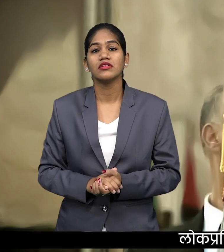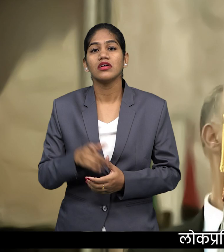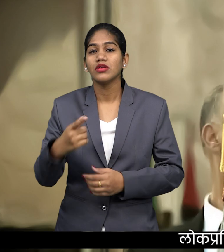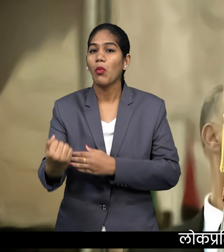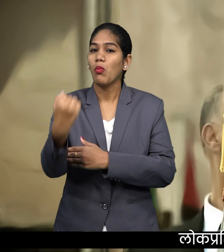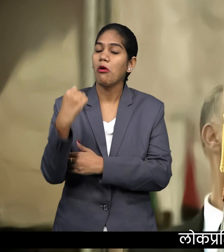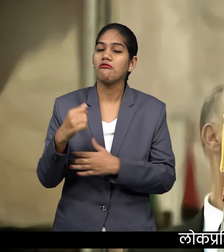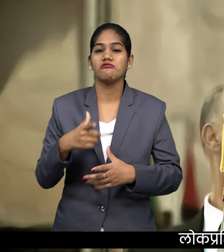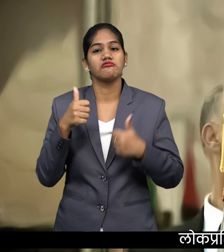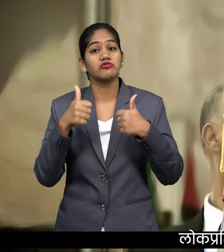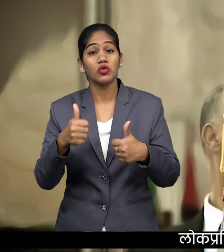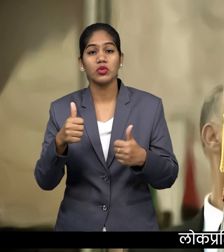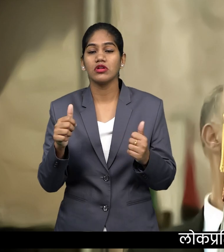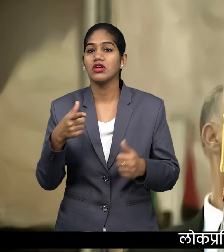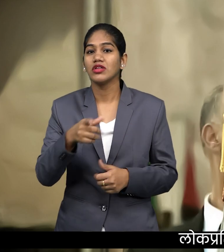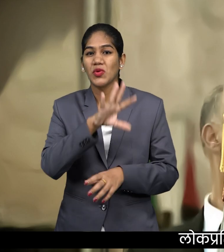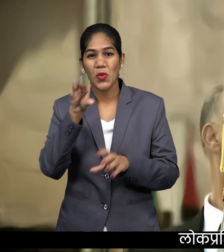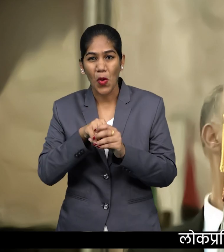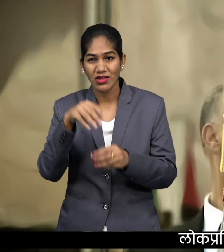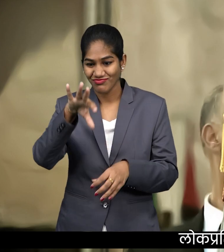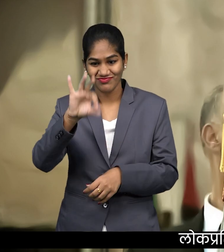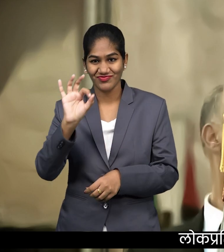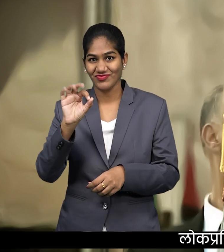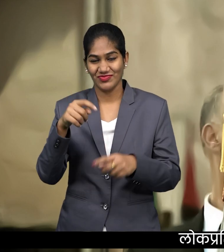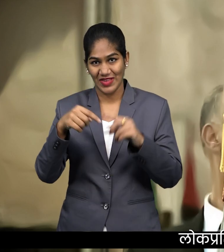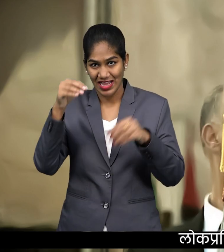लोकप्रतिनिधीची निवड न करता